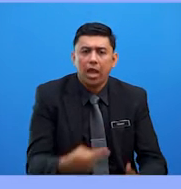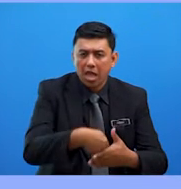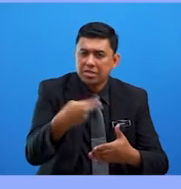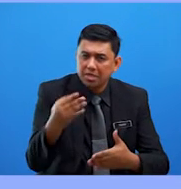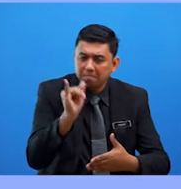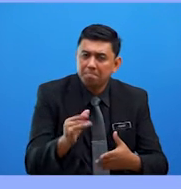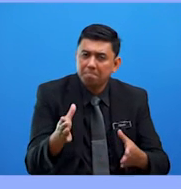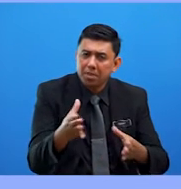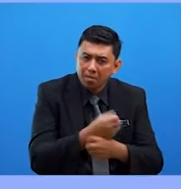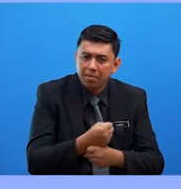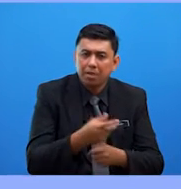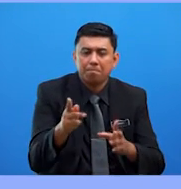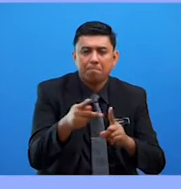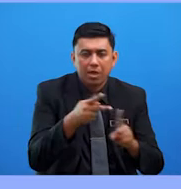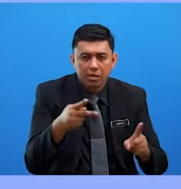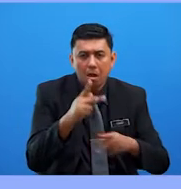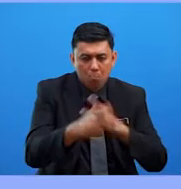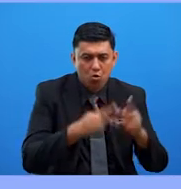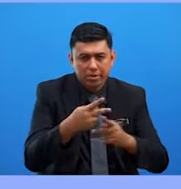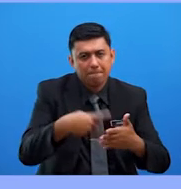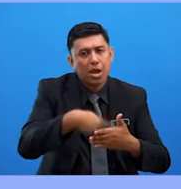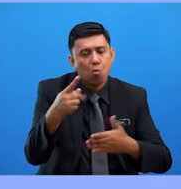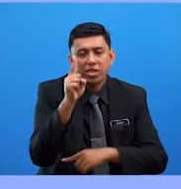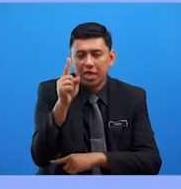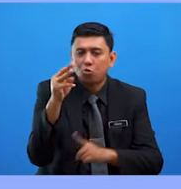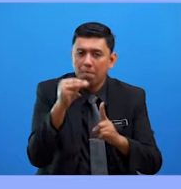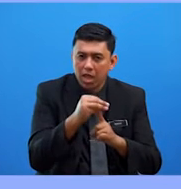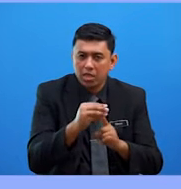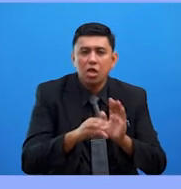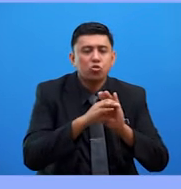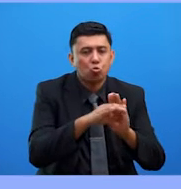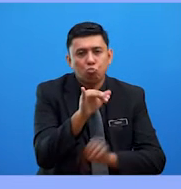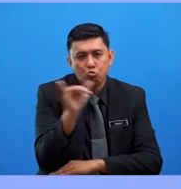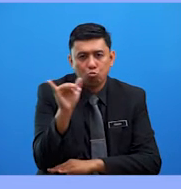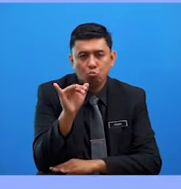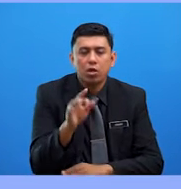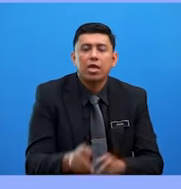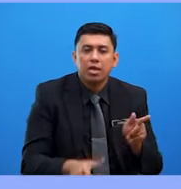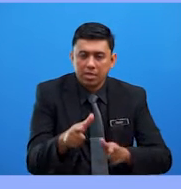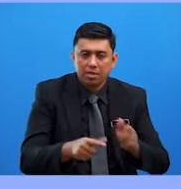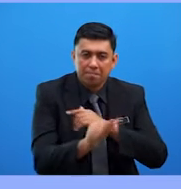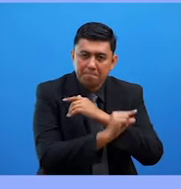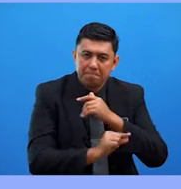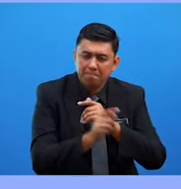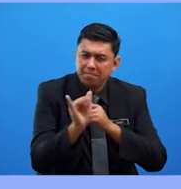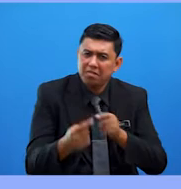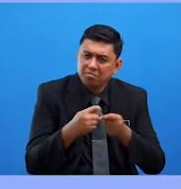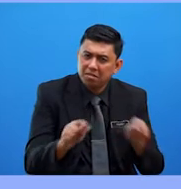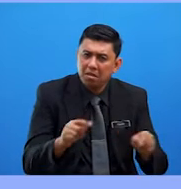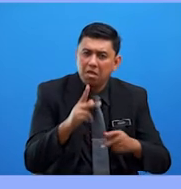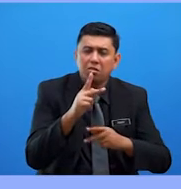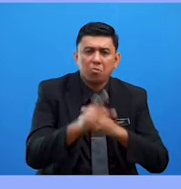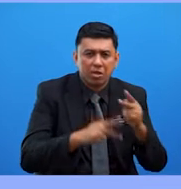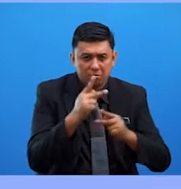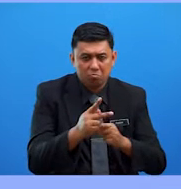diperoleh daripada proses pengeluaran 1 markah. Contohnya, kayu getah yang telah